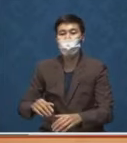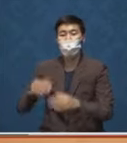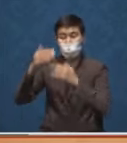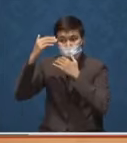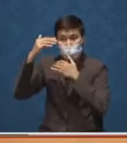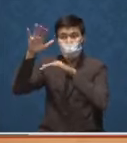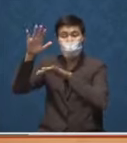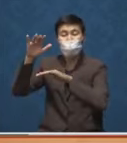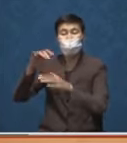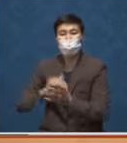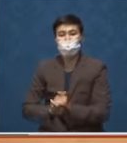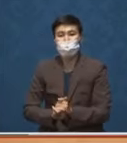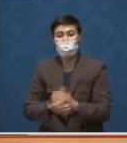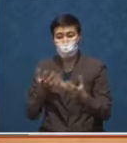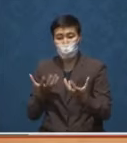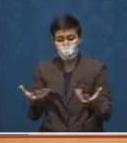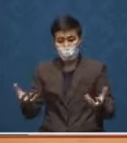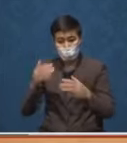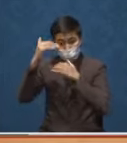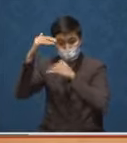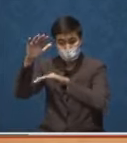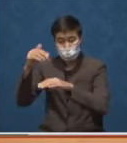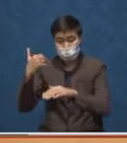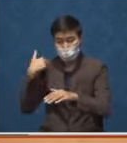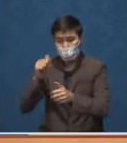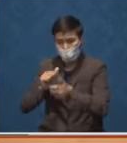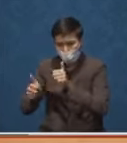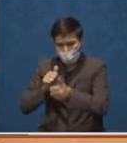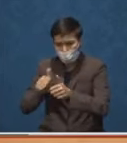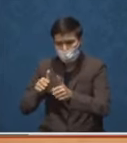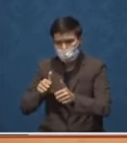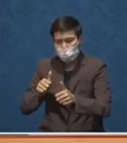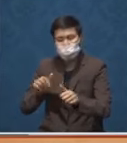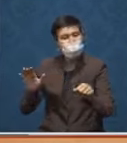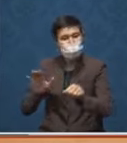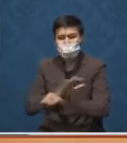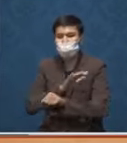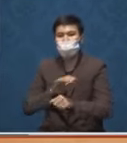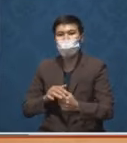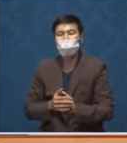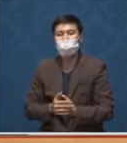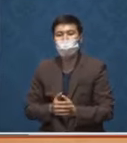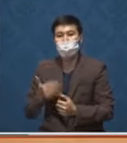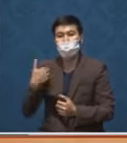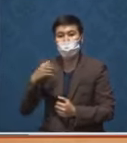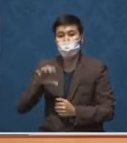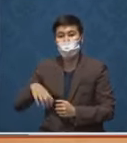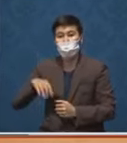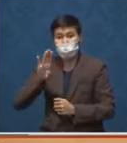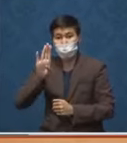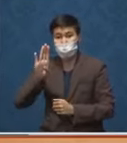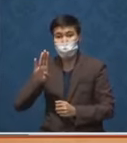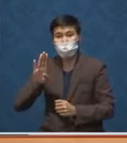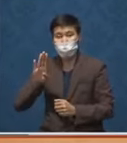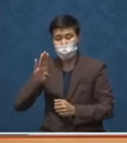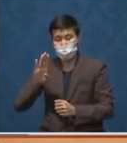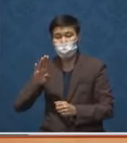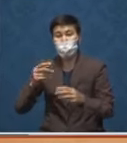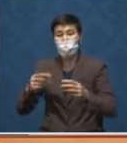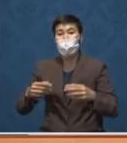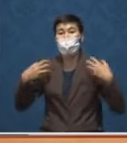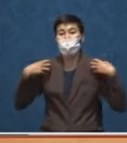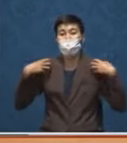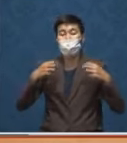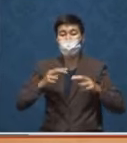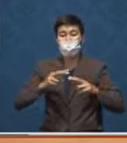นส่งสินค้านะครับก็มีการแข่งขันกันอย่างเต็มที่นะฮะขณะเรามีบริษัทที่เป็นของรัฐคือไปรษณีย์ไทยเนี่ยเ